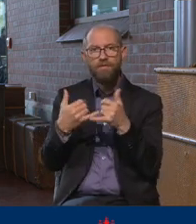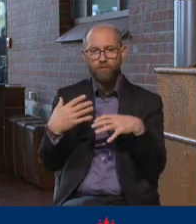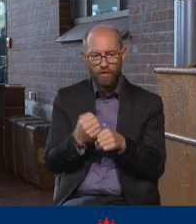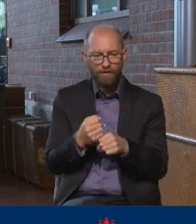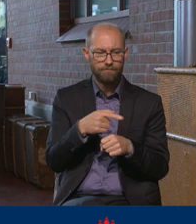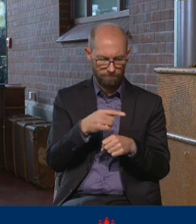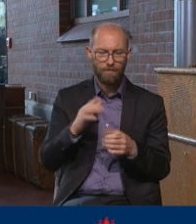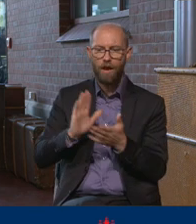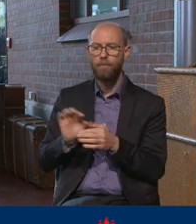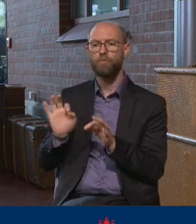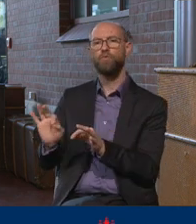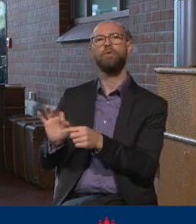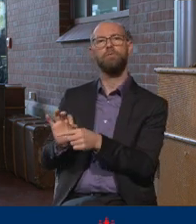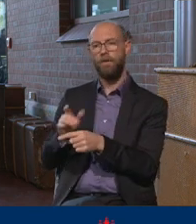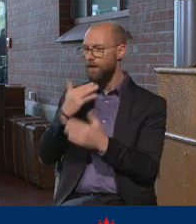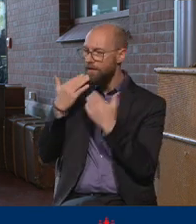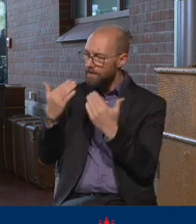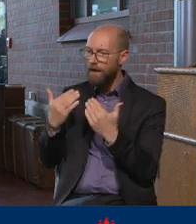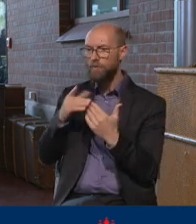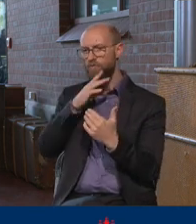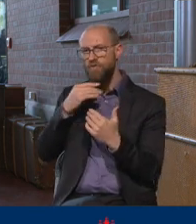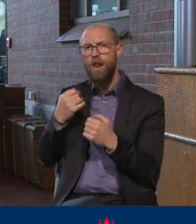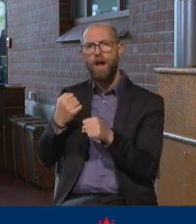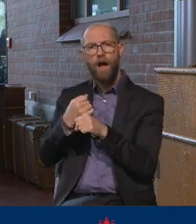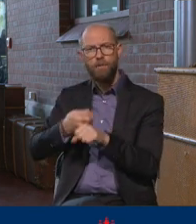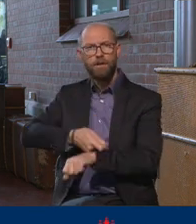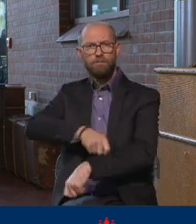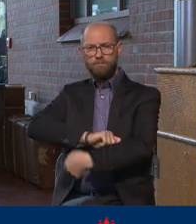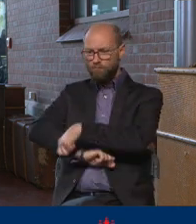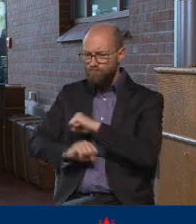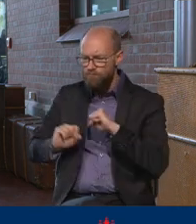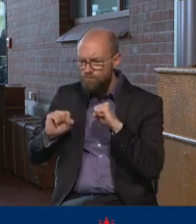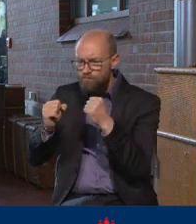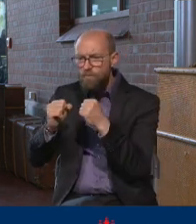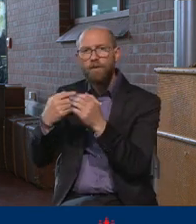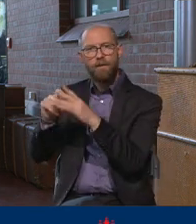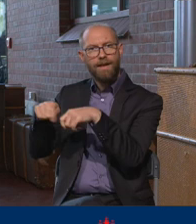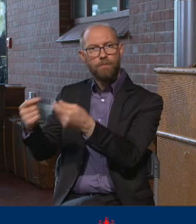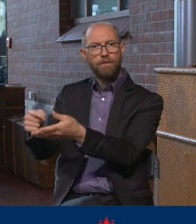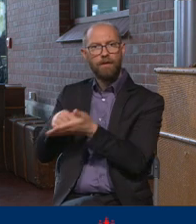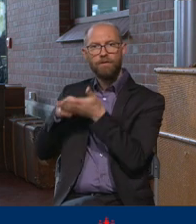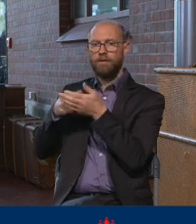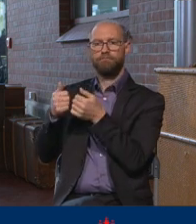herzlichen dank dass sie sich da so reingekniet haben und diese ergebnisse geliefert haben ganz kurz